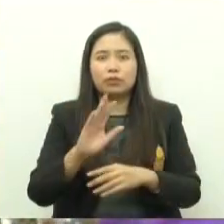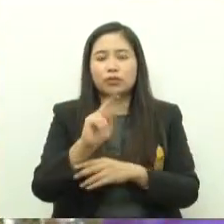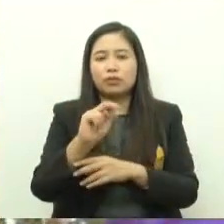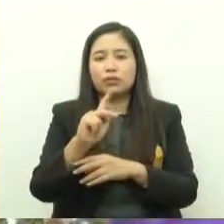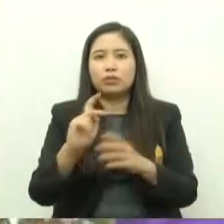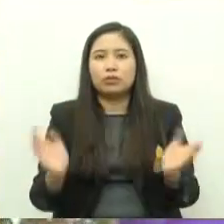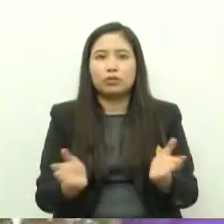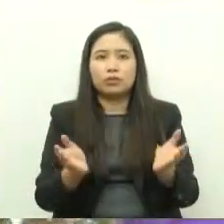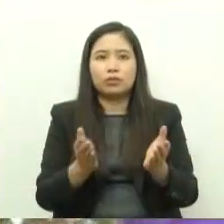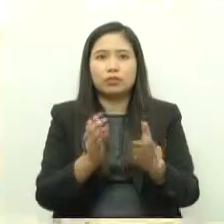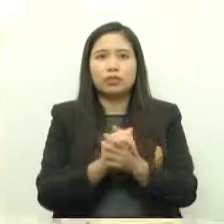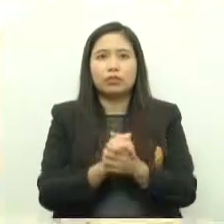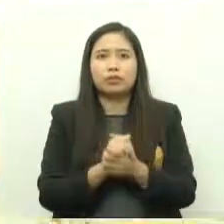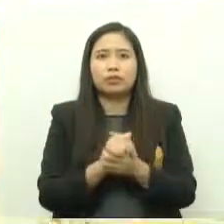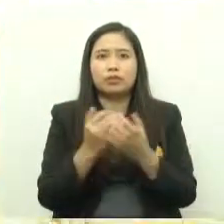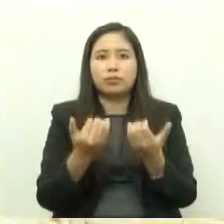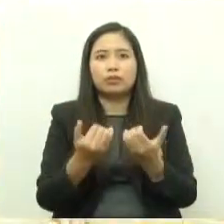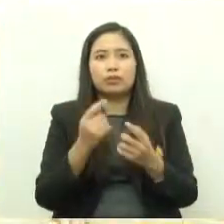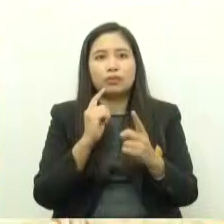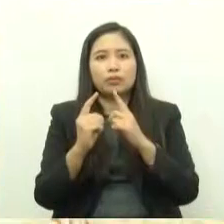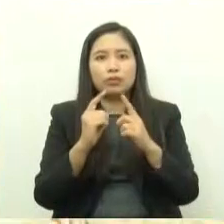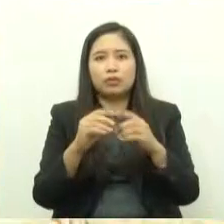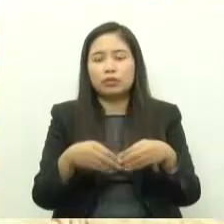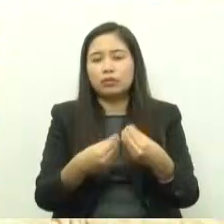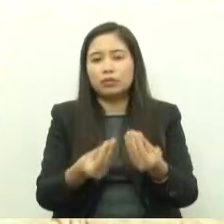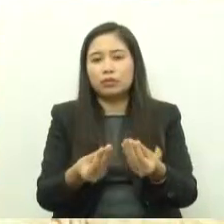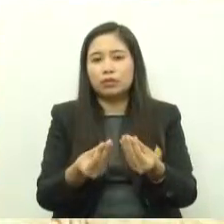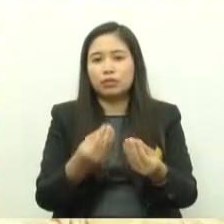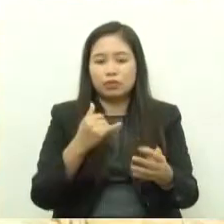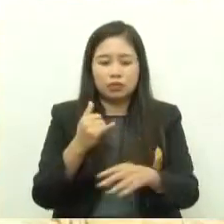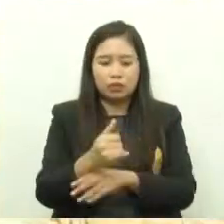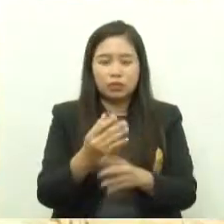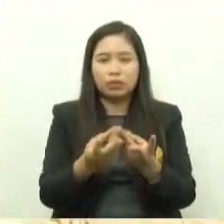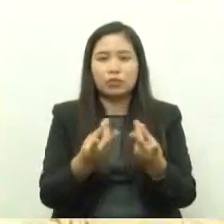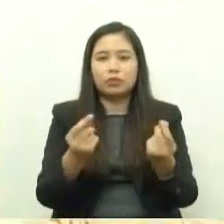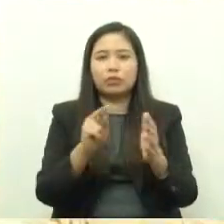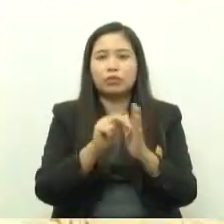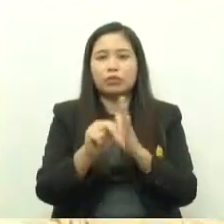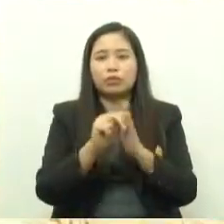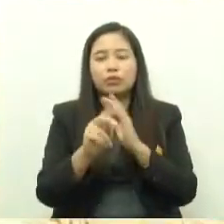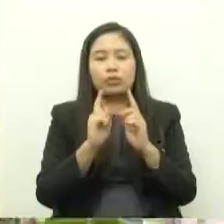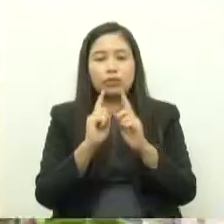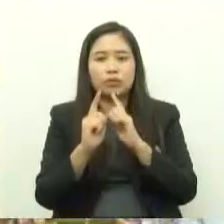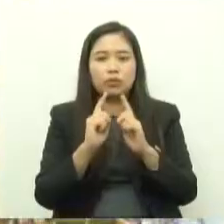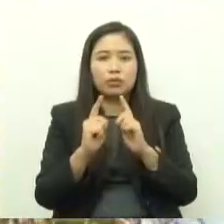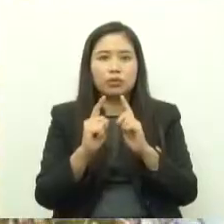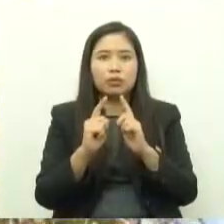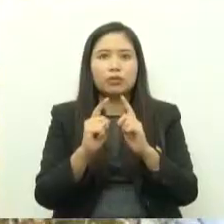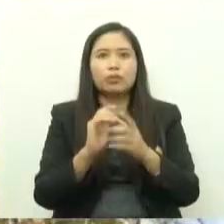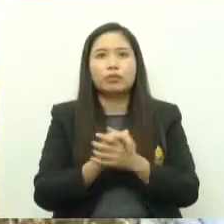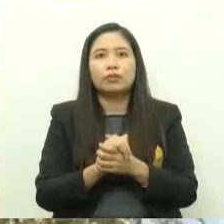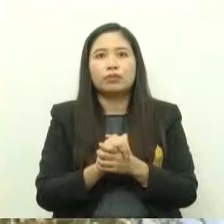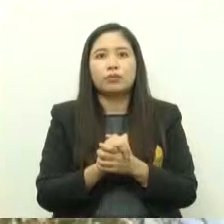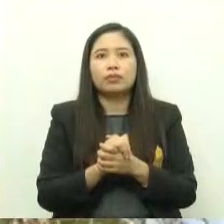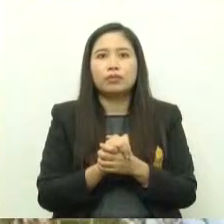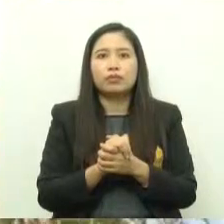ครับสำหรับประเด็นที่เราจะมาพูดถึงกันต่อไปครับแน่นอนเมื่อเราลงพื้นที่หน้าเราต้องพูดคุยกับเจ้าถิ่นครับครับผมเรามา